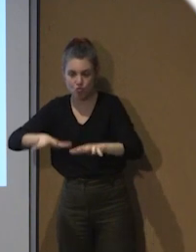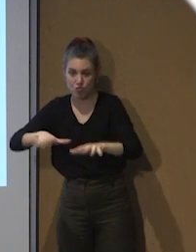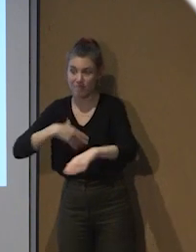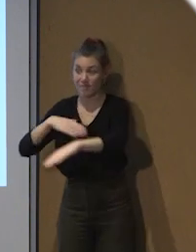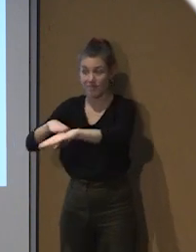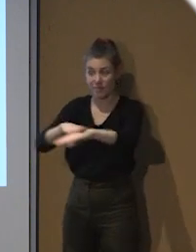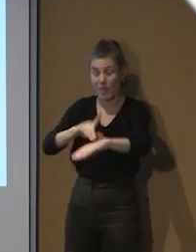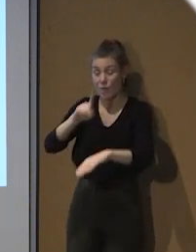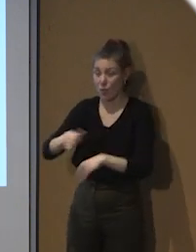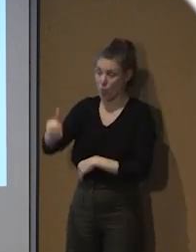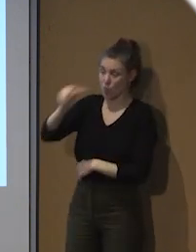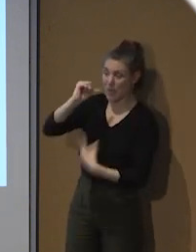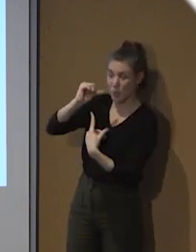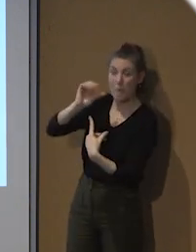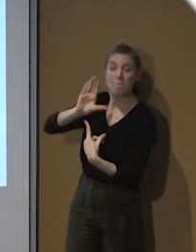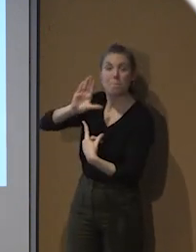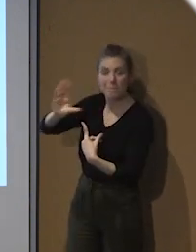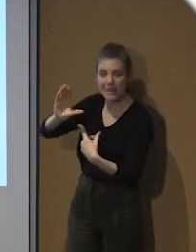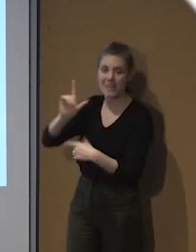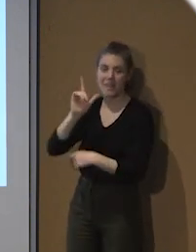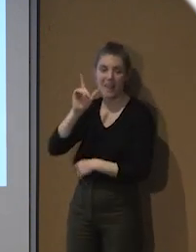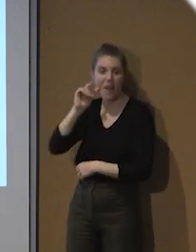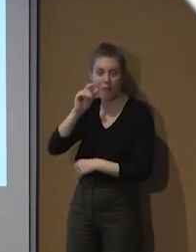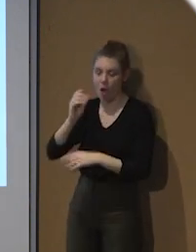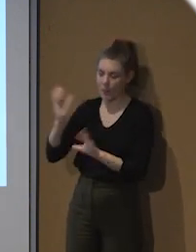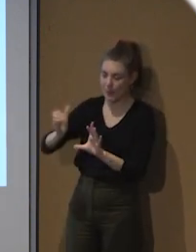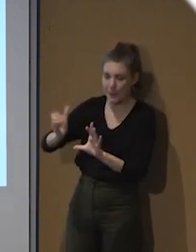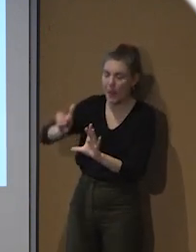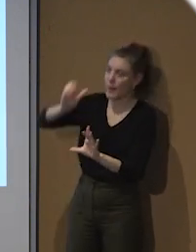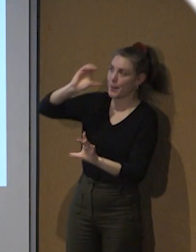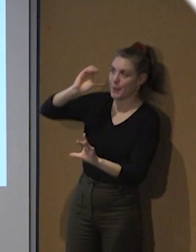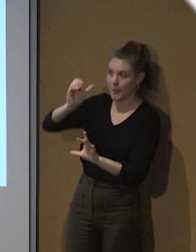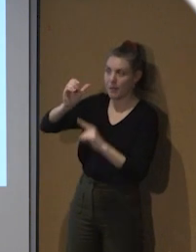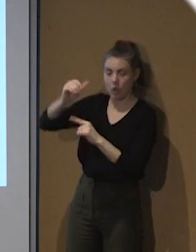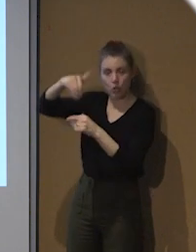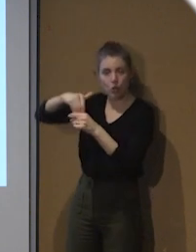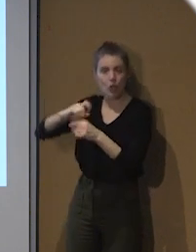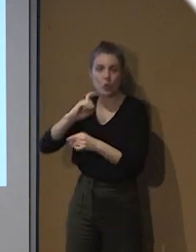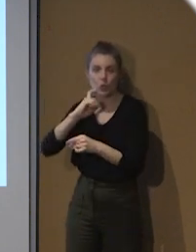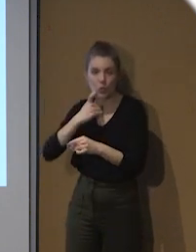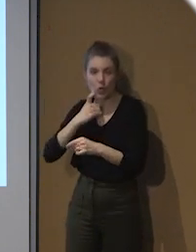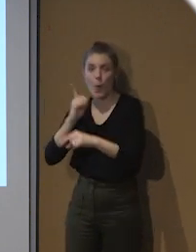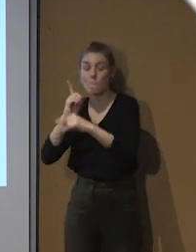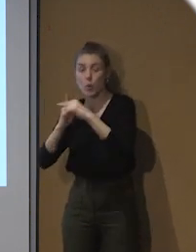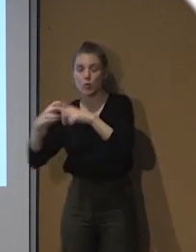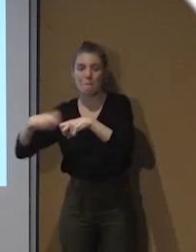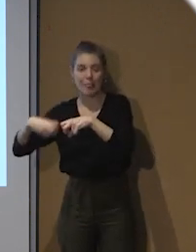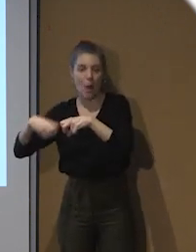2-3 gorgées toutes les 15 minutes et c'est une boisson sucrée et minéralisée.